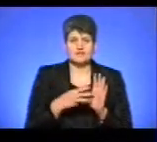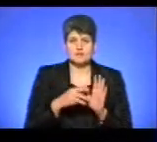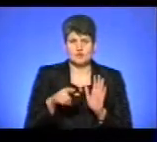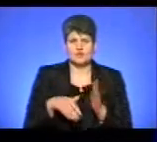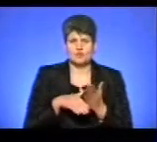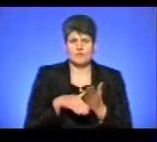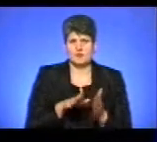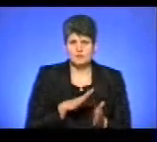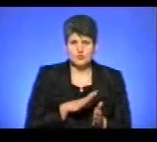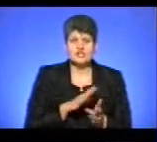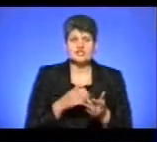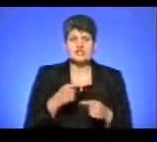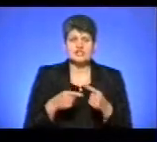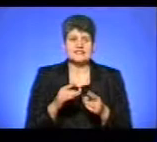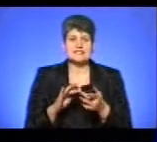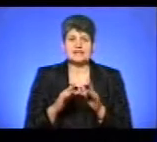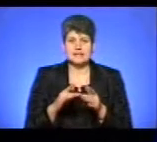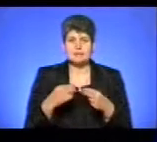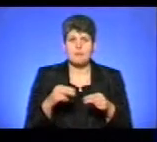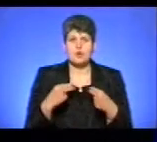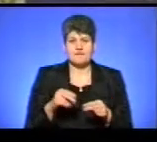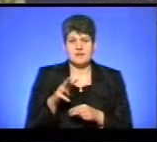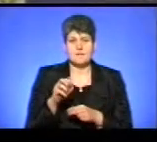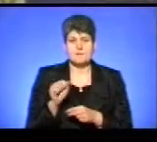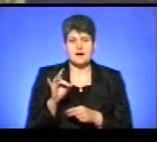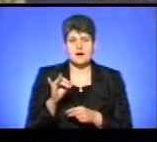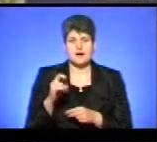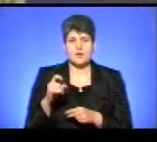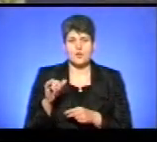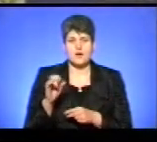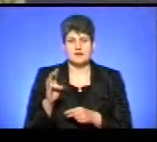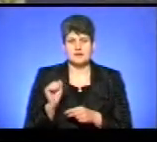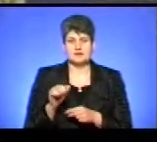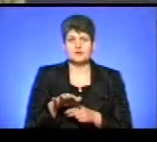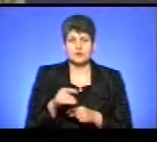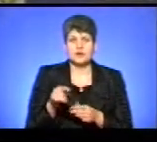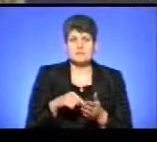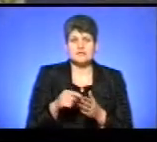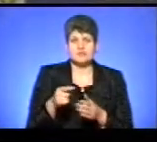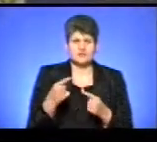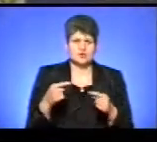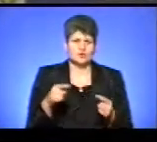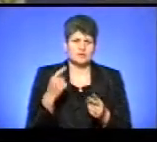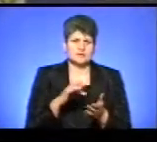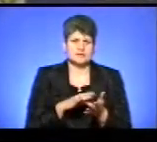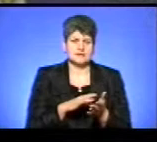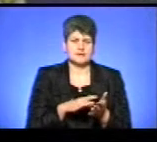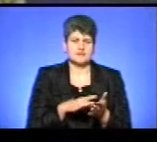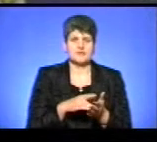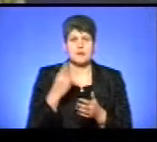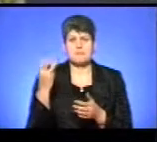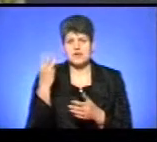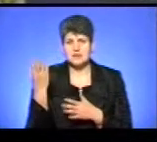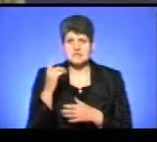допомагали, через інтернет продавали марихуану. На території міста Тернополя, а також інших обласних центрів, а саме, зокрема,